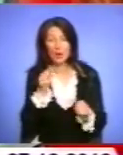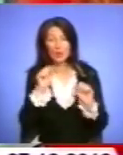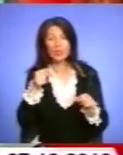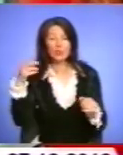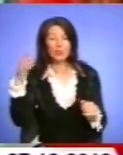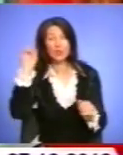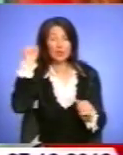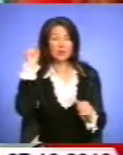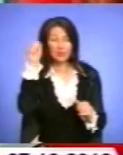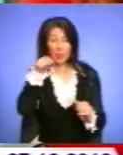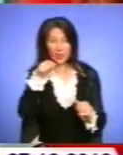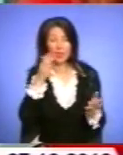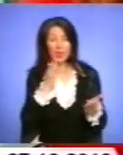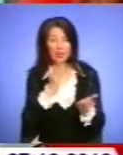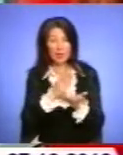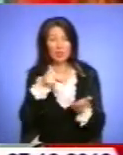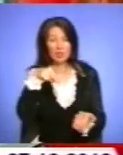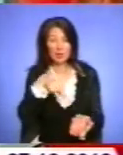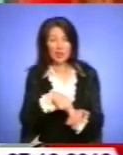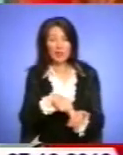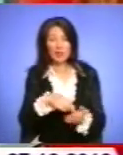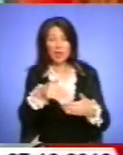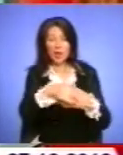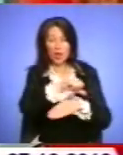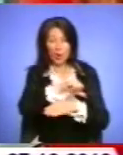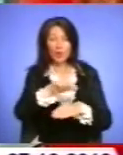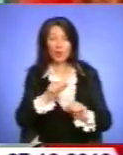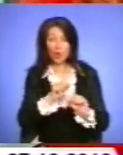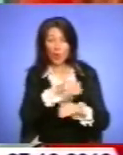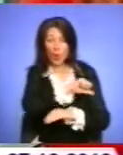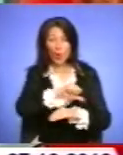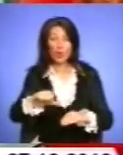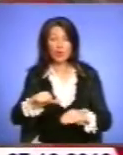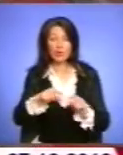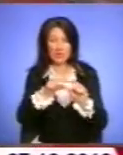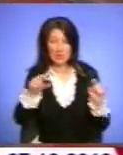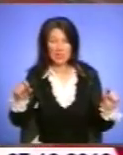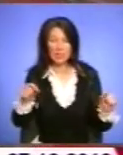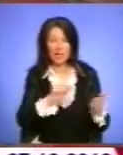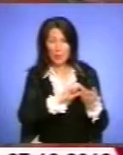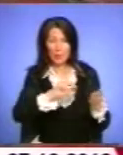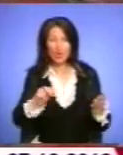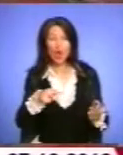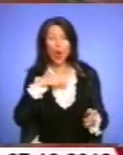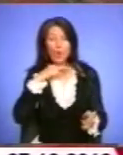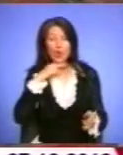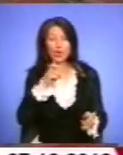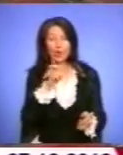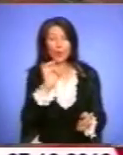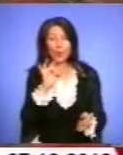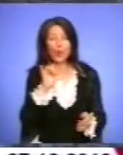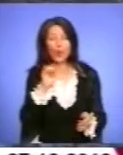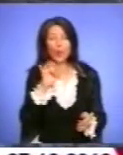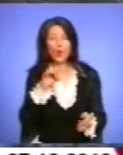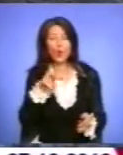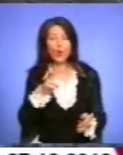ставиться огороджувальна стрічка, огороджувальні знаки і написи, що обережно бурульки. Якщо підприємство не виконує